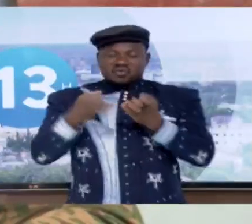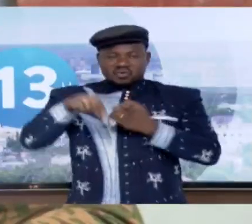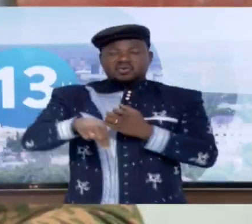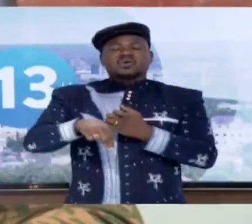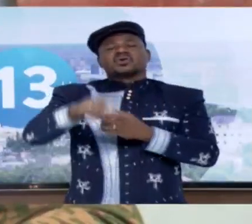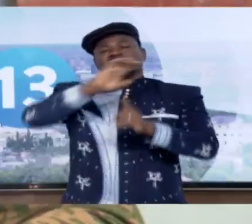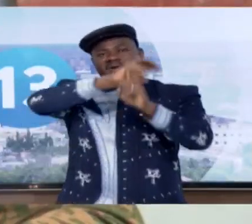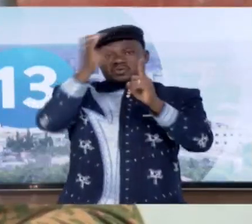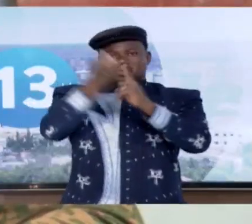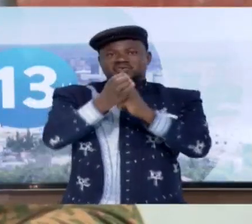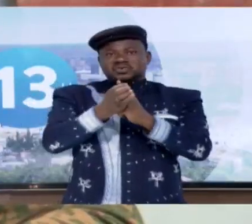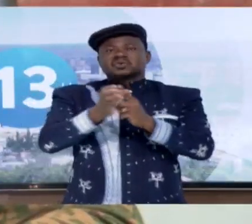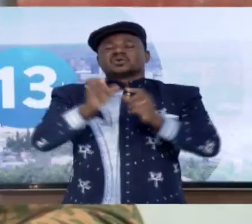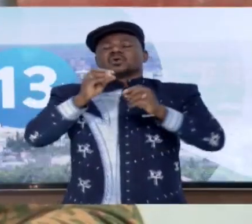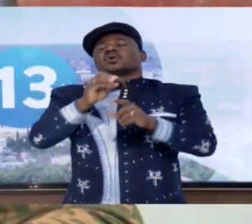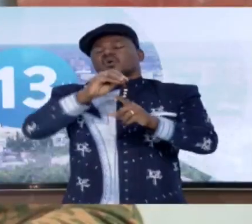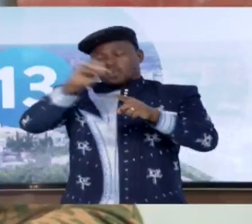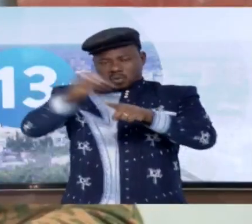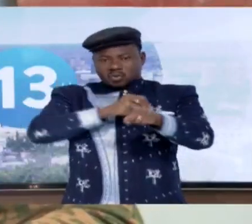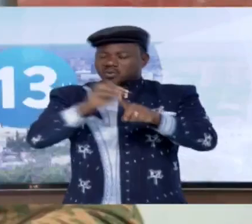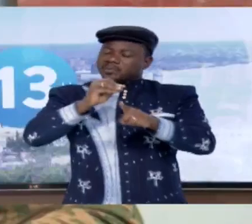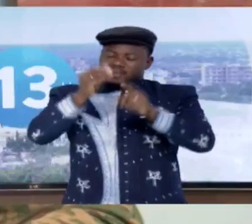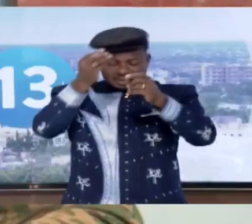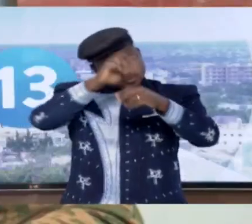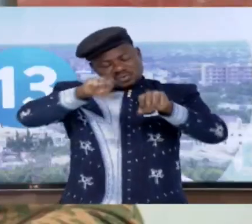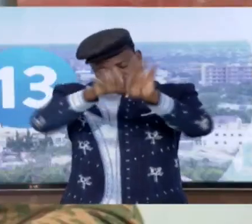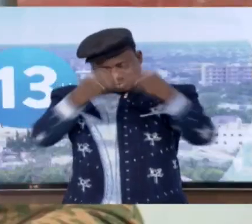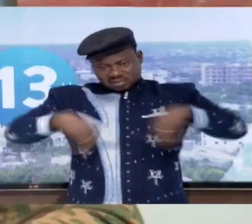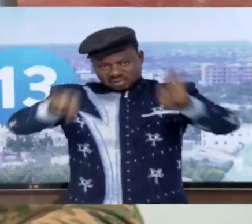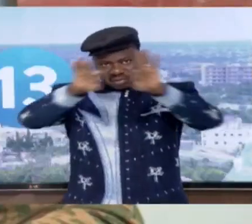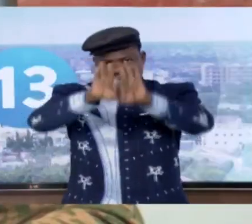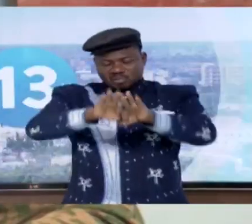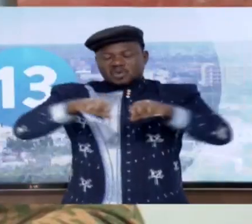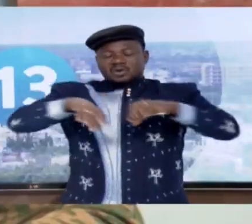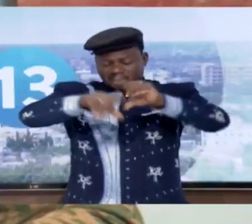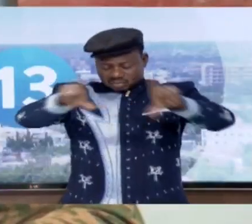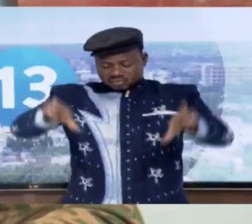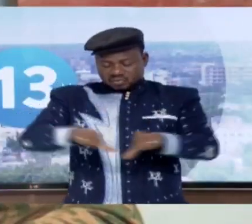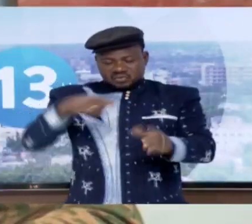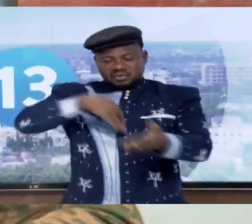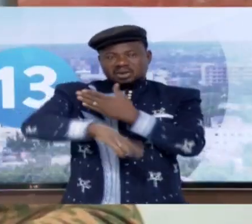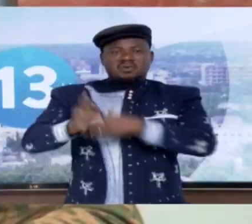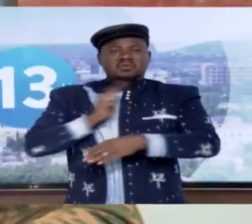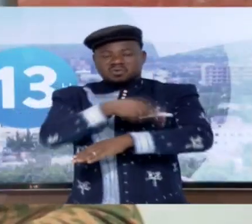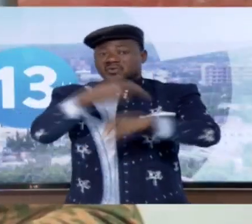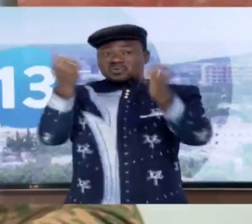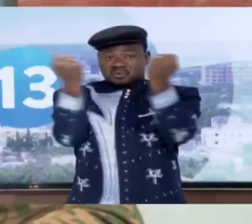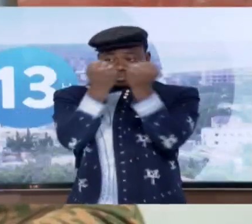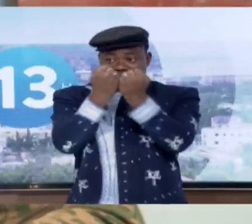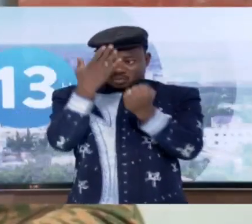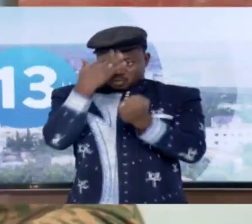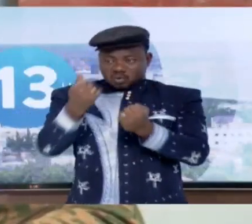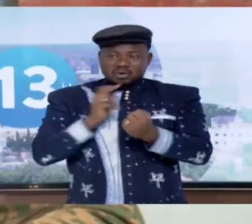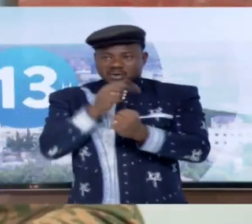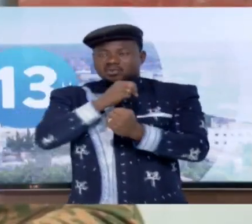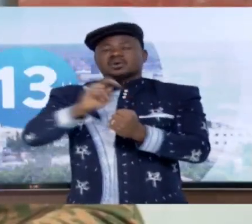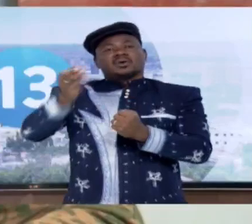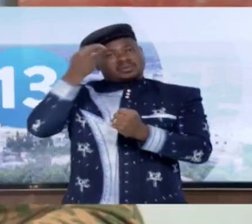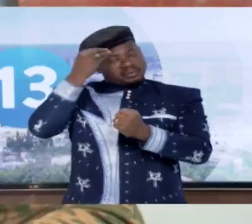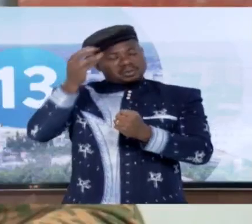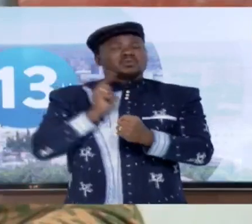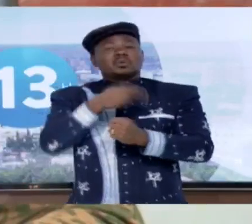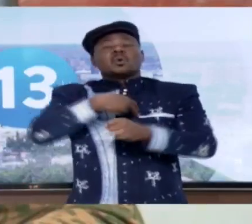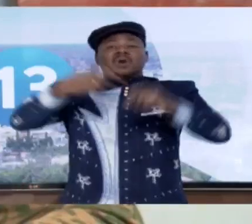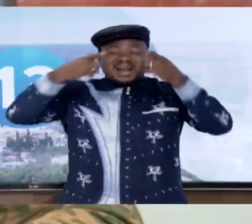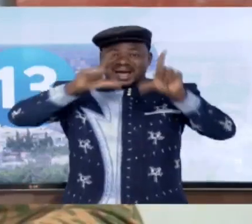culture occupe une place importante donc, dans notre combat. C'est ce qui a amené donc à aujourd'hui officialiser nos langues